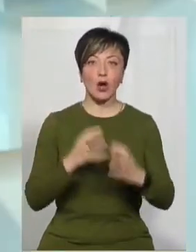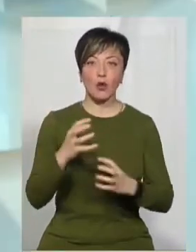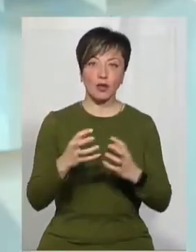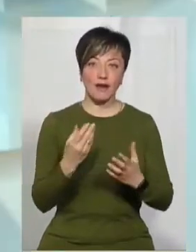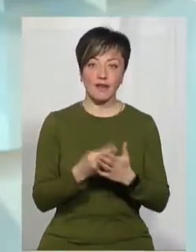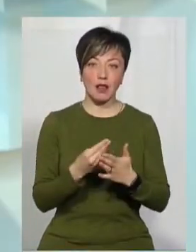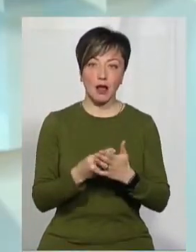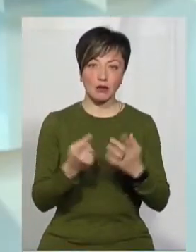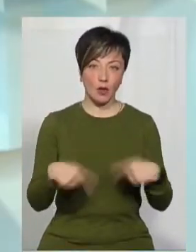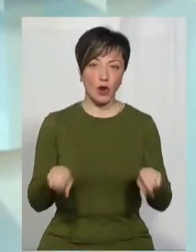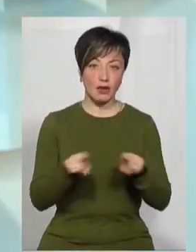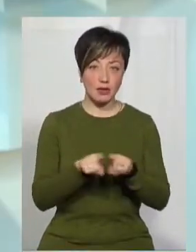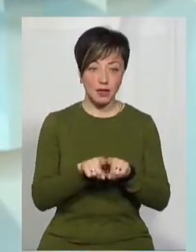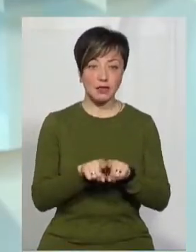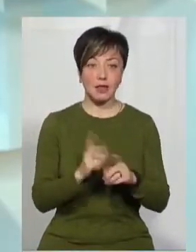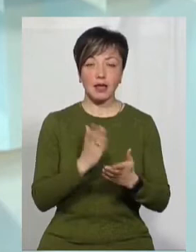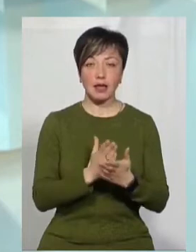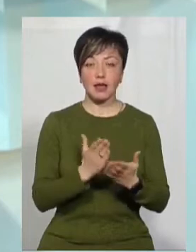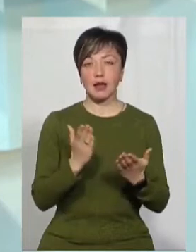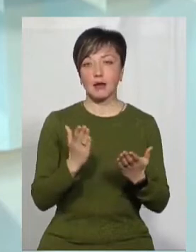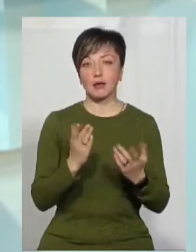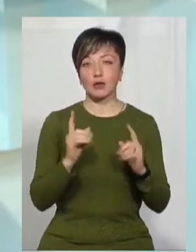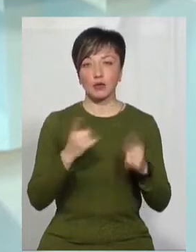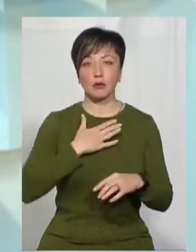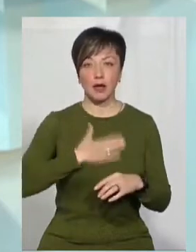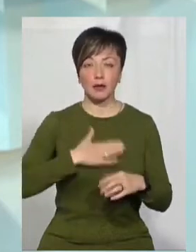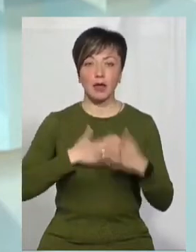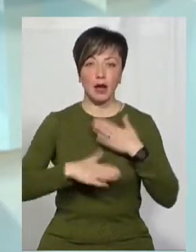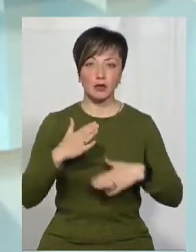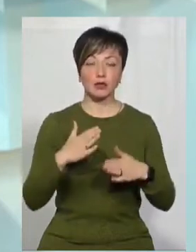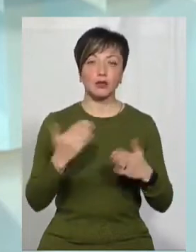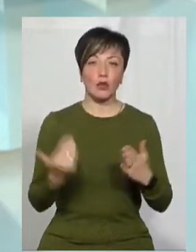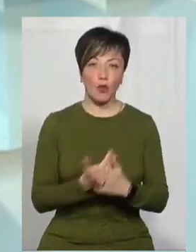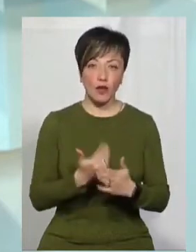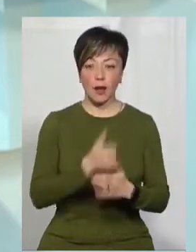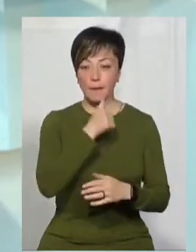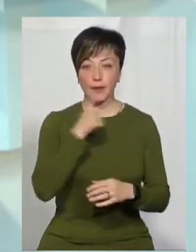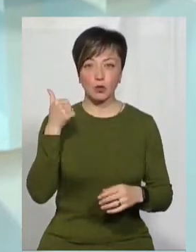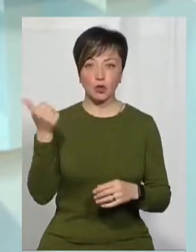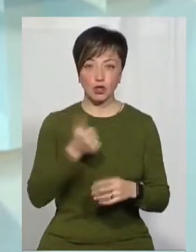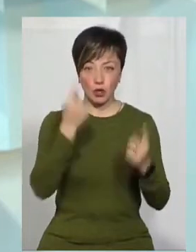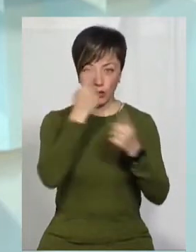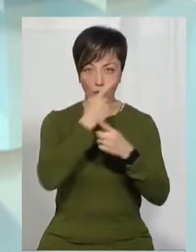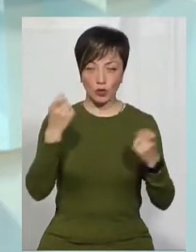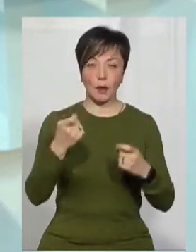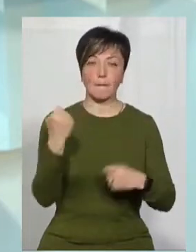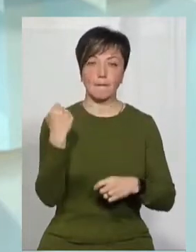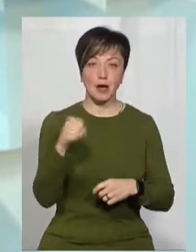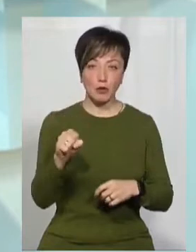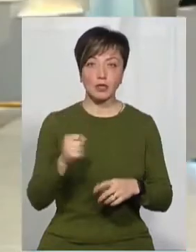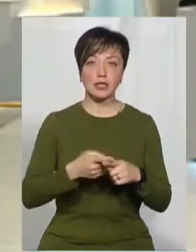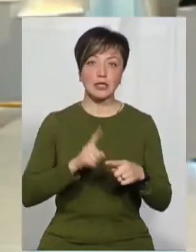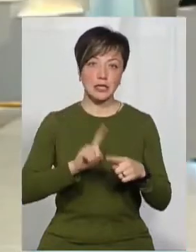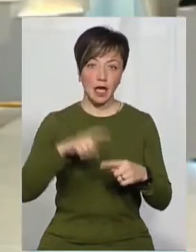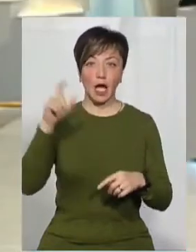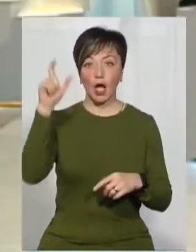міжнародних фінансових організацій. Якби, є дуже, дуже приємна і дуже радісна новина, що дійсно минулого тижня було оголошено переможця, так як ви сказали, що це